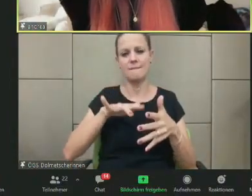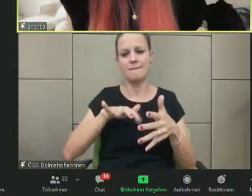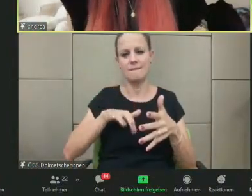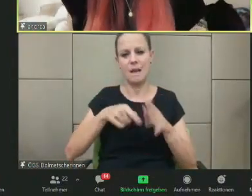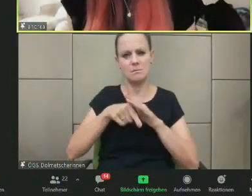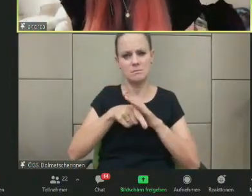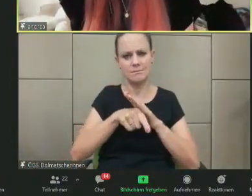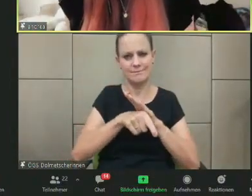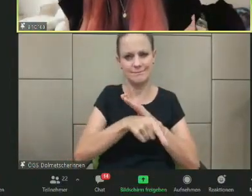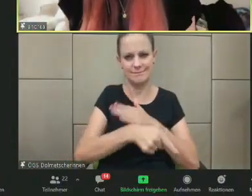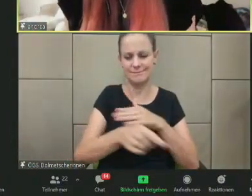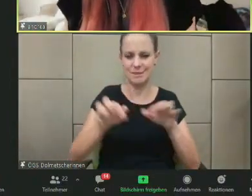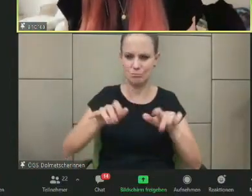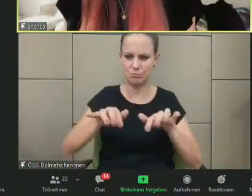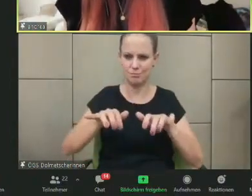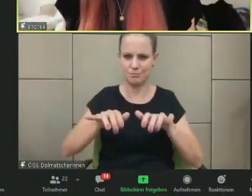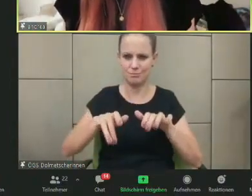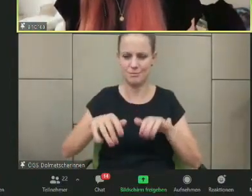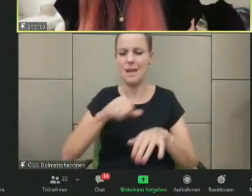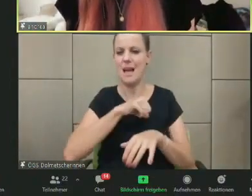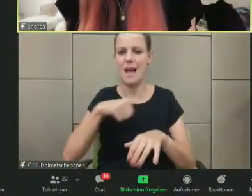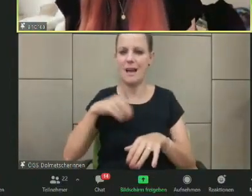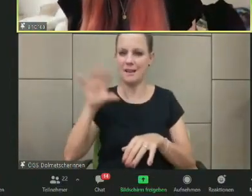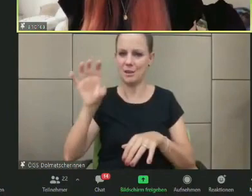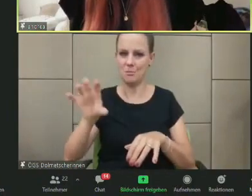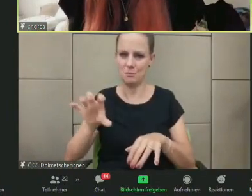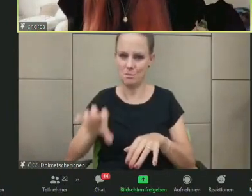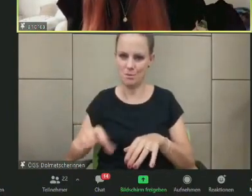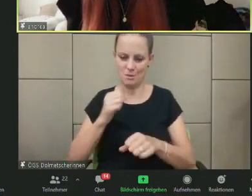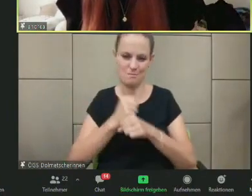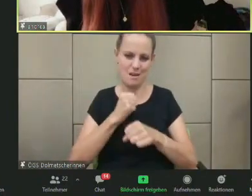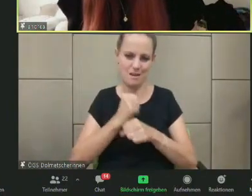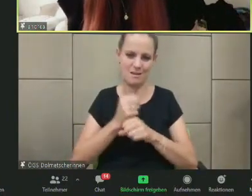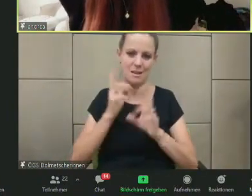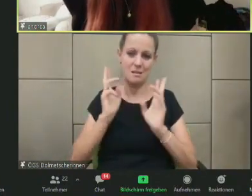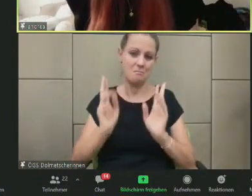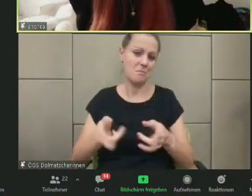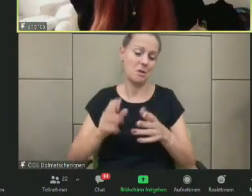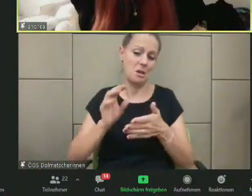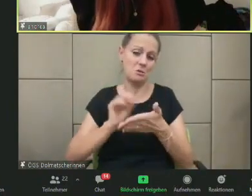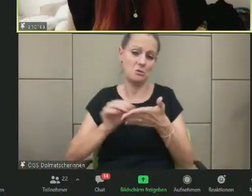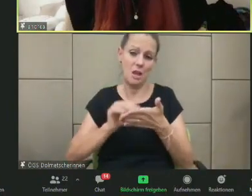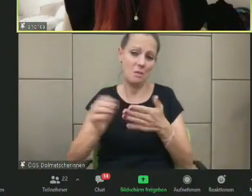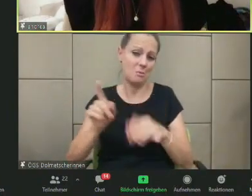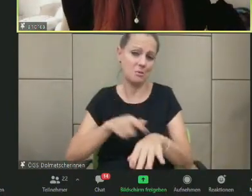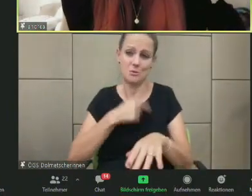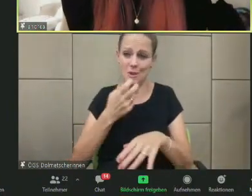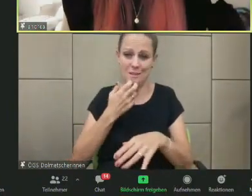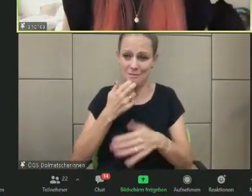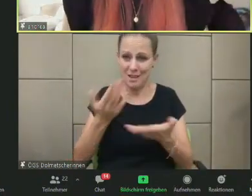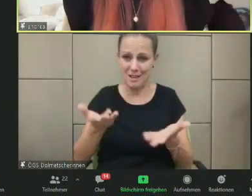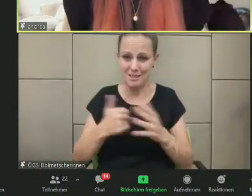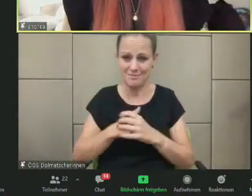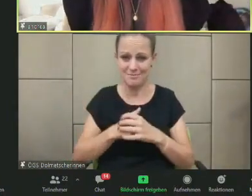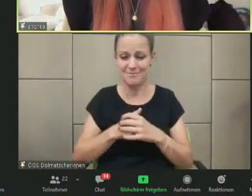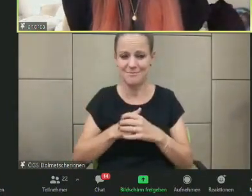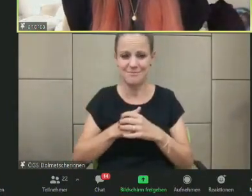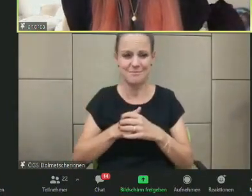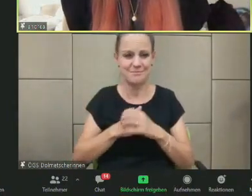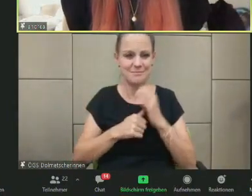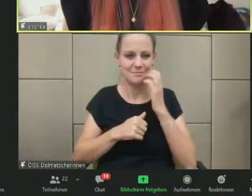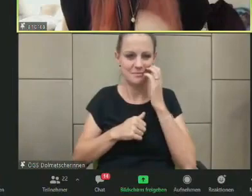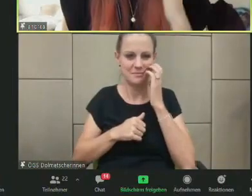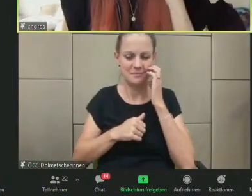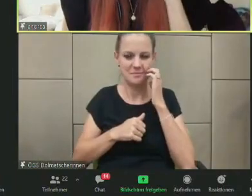ausführlich, kann man natürlich seinen eigenen Blog erstellen. Und da kann man auch schreiben, so lang, wie man möchte. Und wir haben hier auch